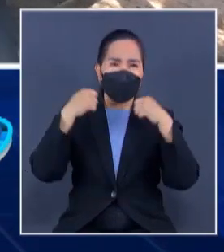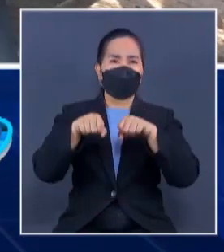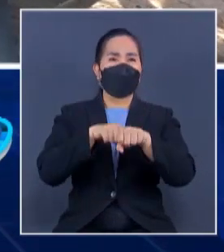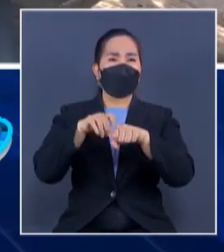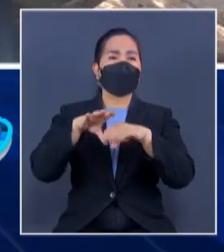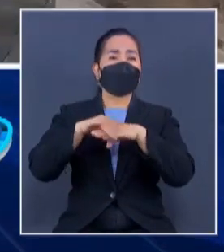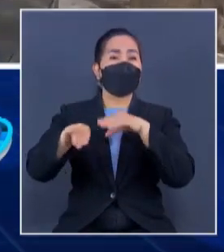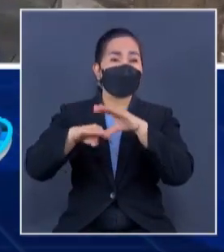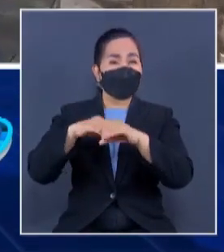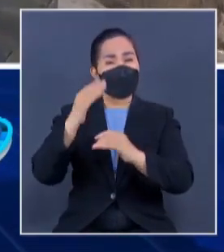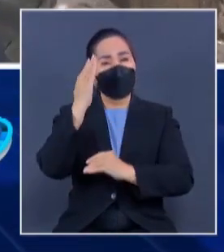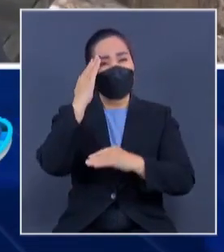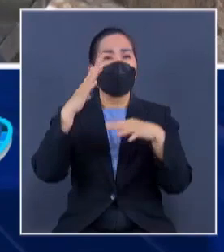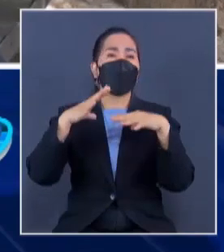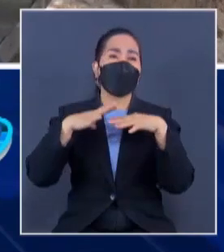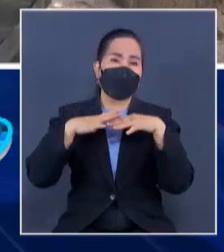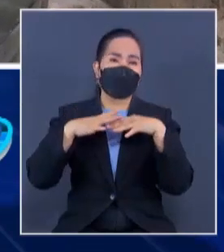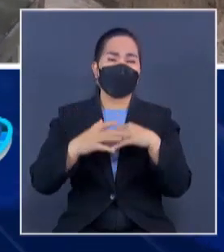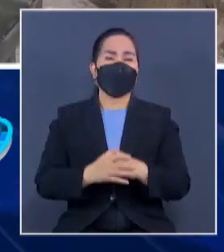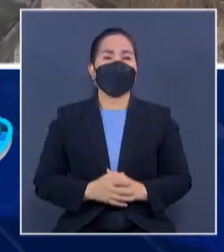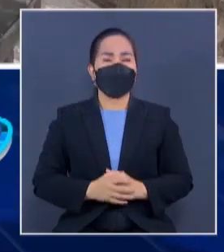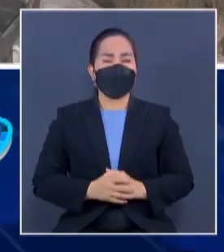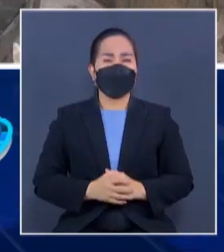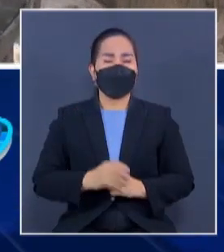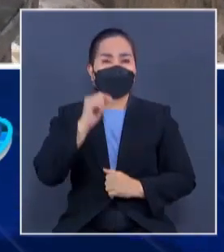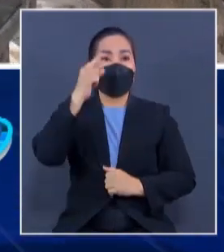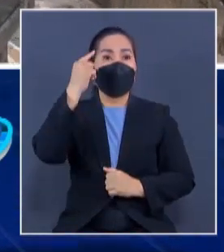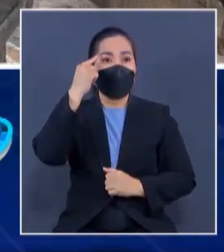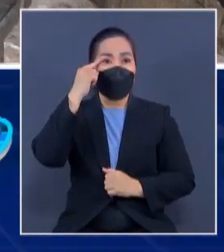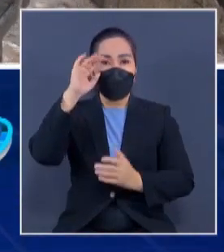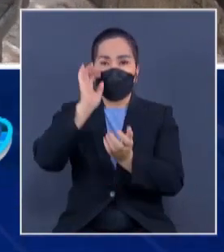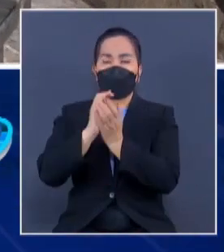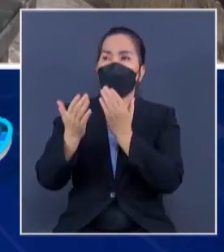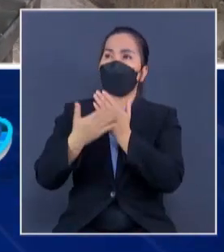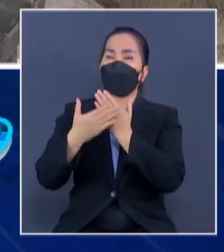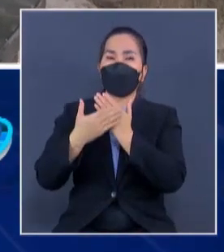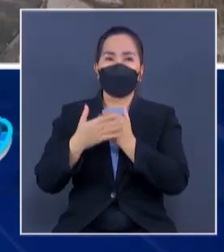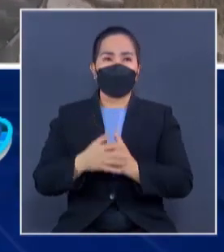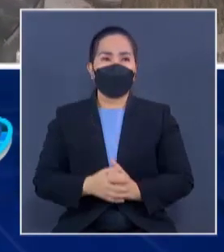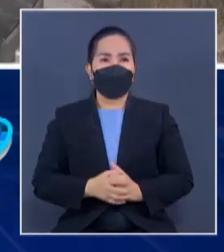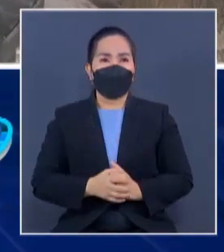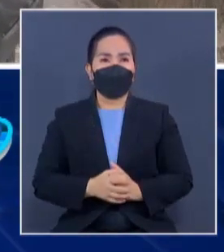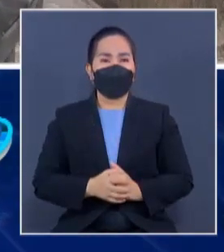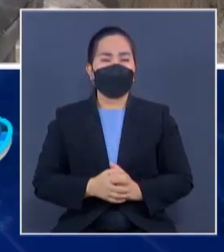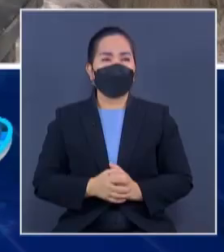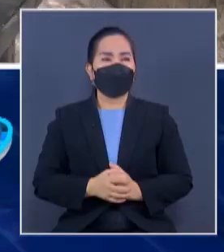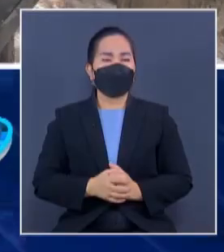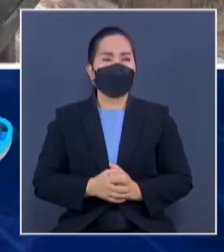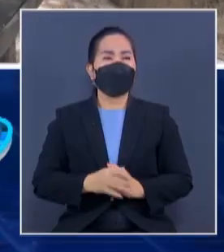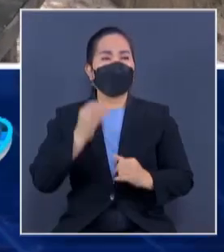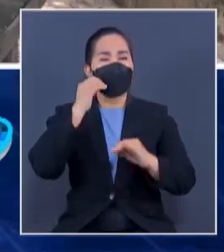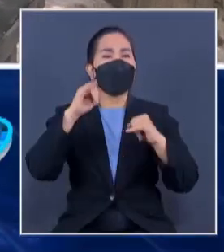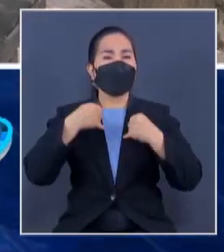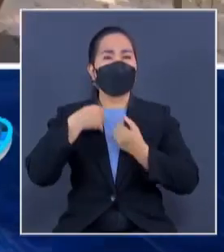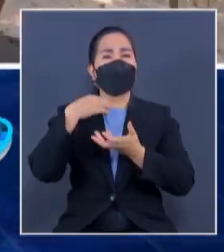องเท้าผ้าใบนอนพักเอนกายแบบนี้มารู้ตัวอีกทีเอ้าเจ้าที่ตำรวจมาปลุกซะแล้วนะคะคุณผู้ชมเจ้าของบ้านเ